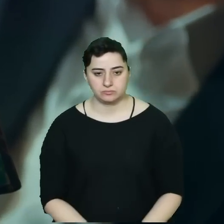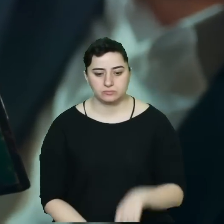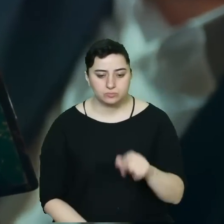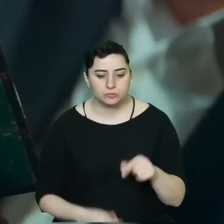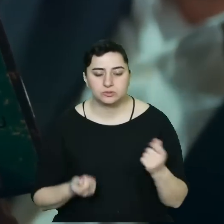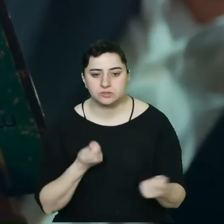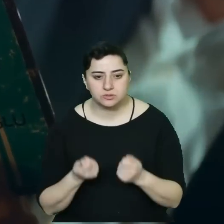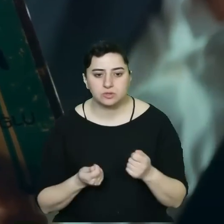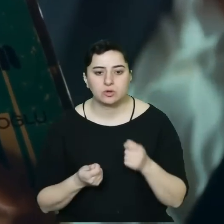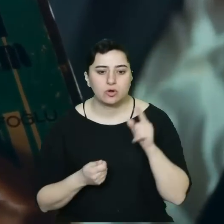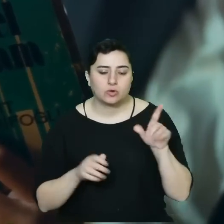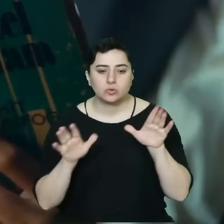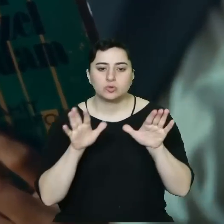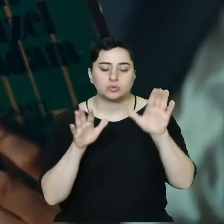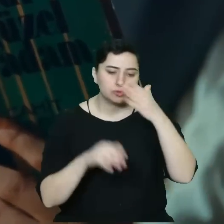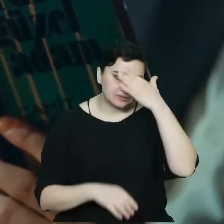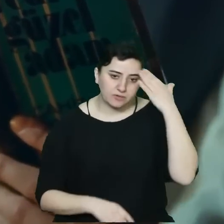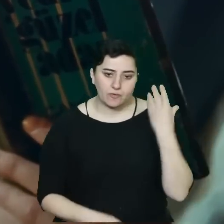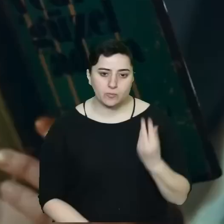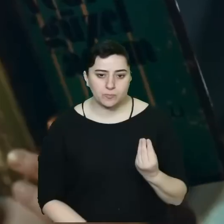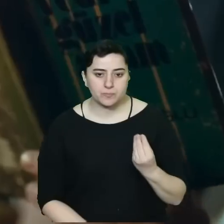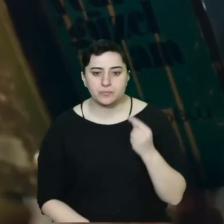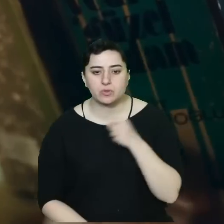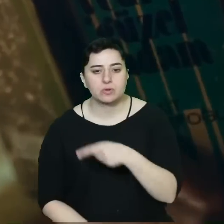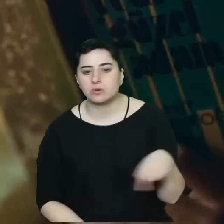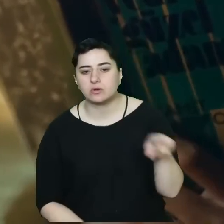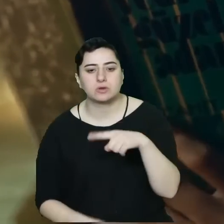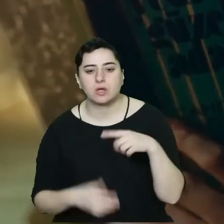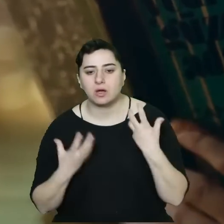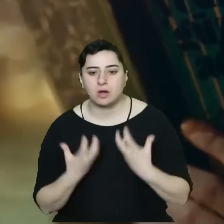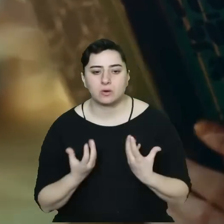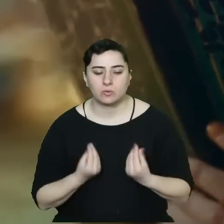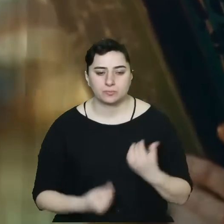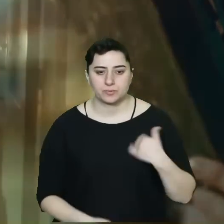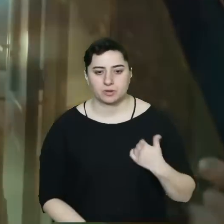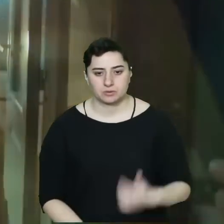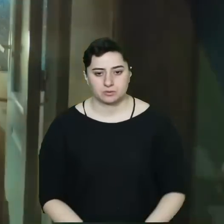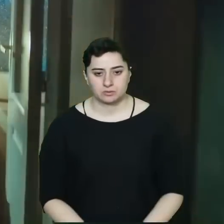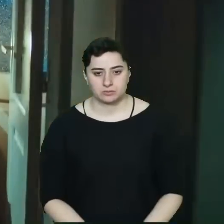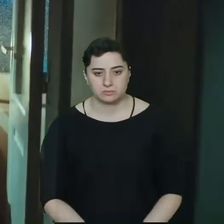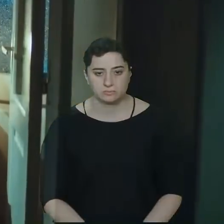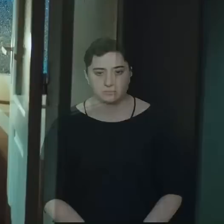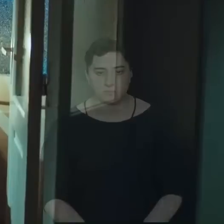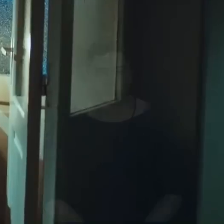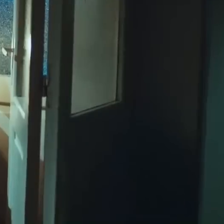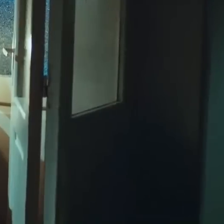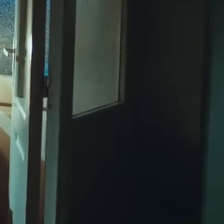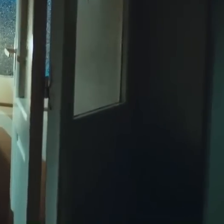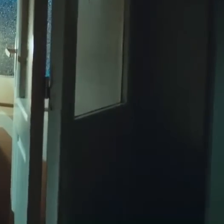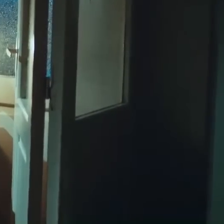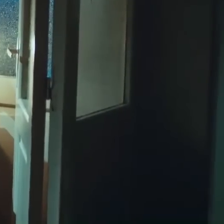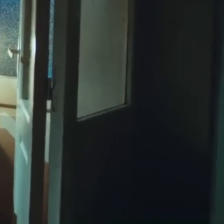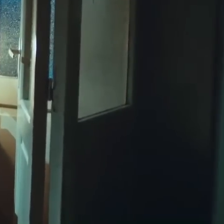O işlem, onda güvercin ve sevap. Onlar da en ağır malı yara. Erdem rahatsız etmeden masasında dinliyor.